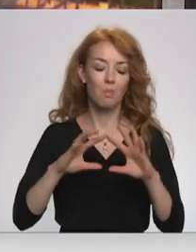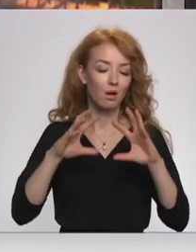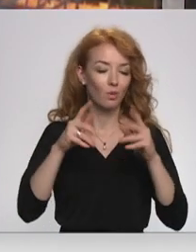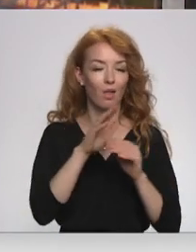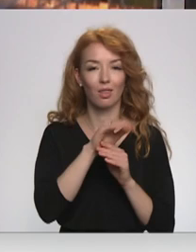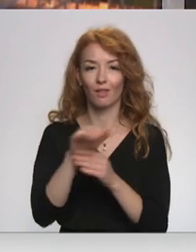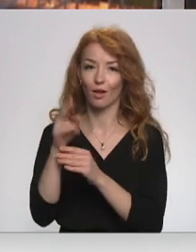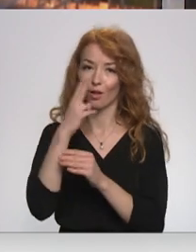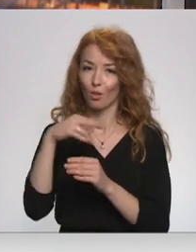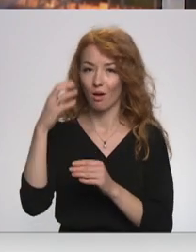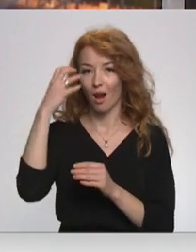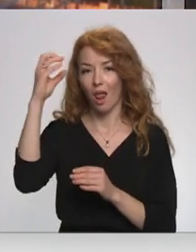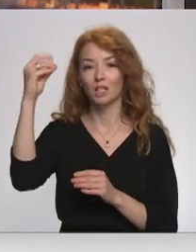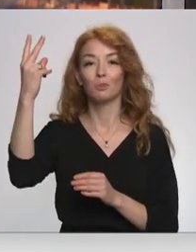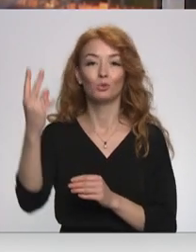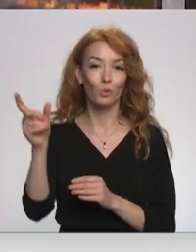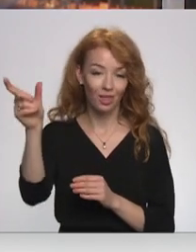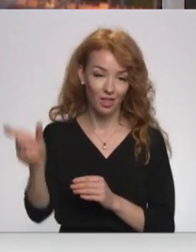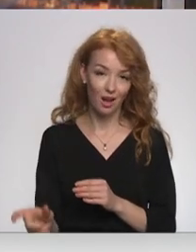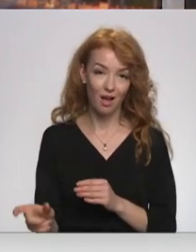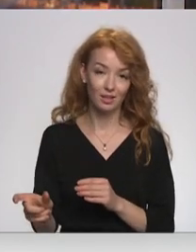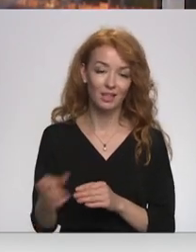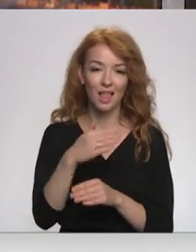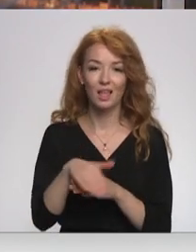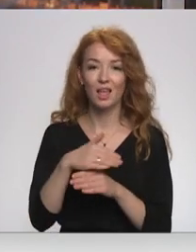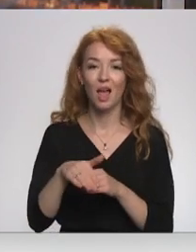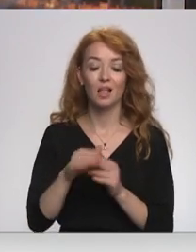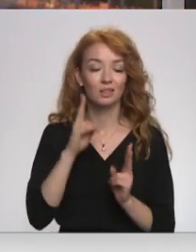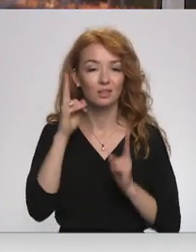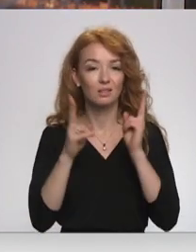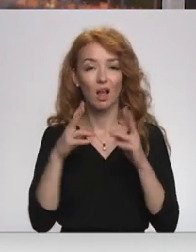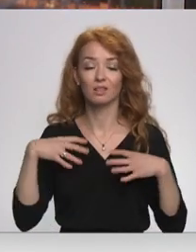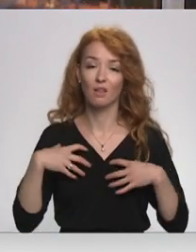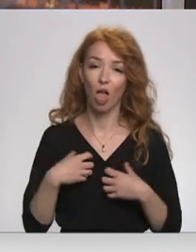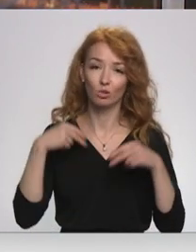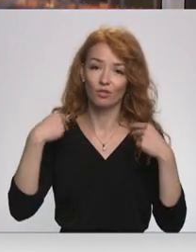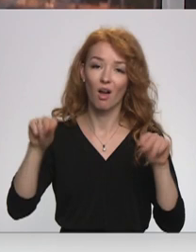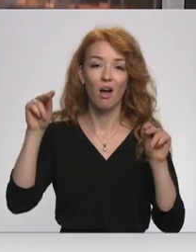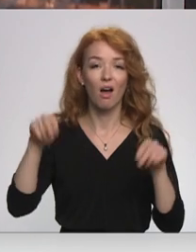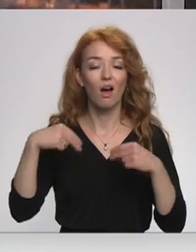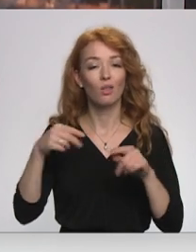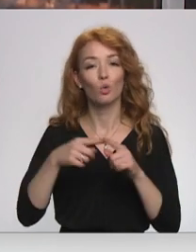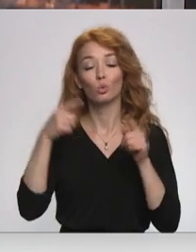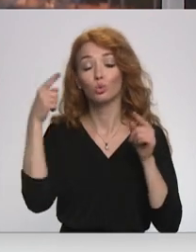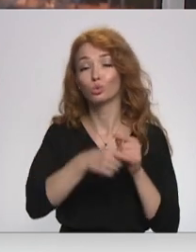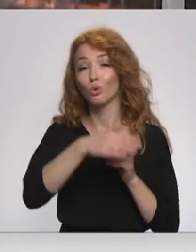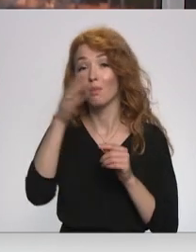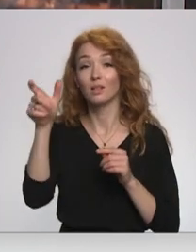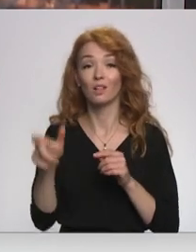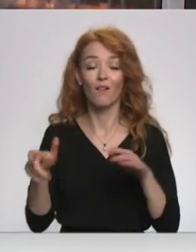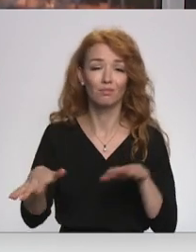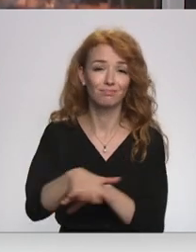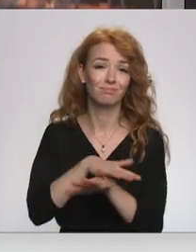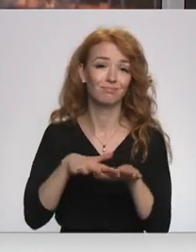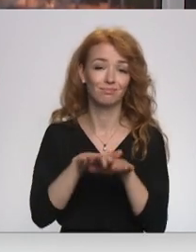no karalienes Elizabetes otrās. Pilsētas ielas pieskandinājuši sēru, zvani un tūkstošiem cilvēku pulcējušies, lai